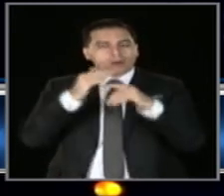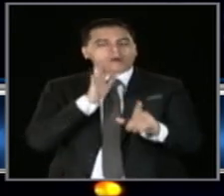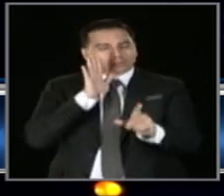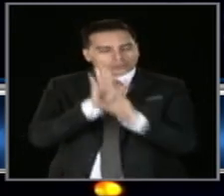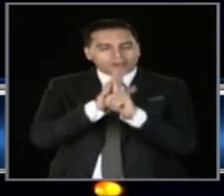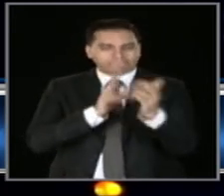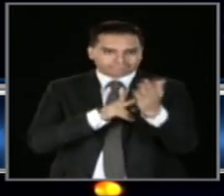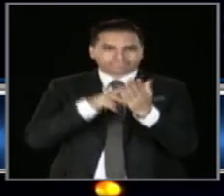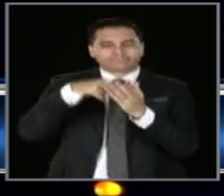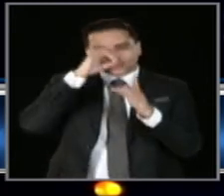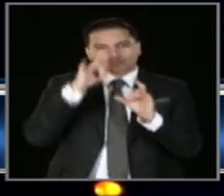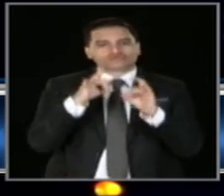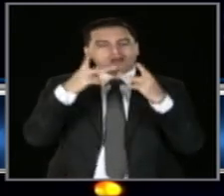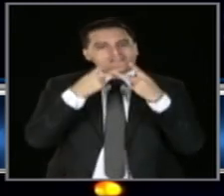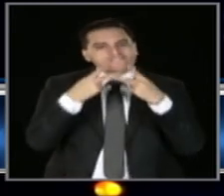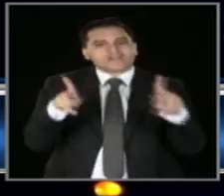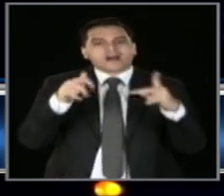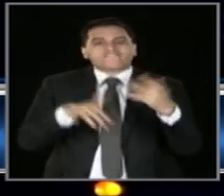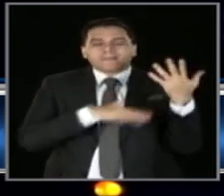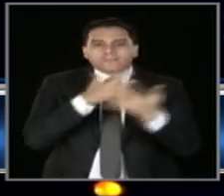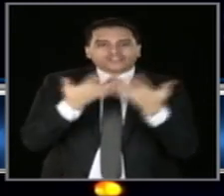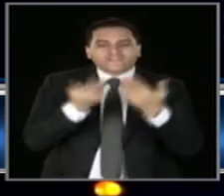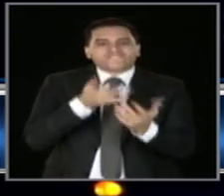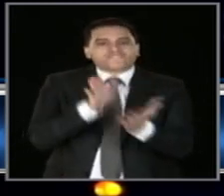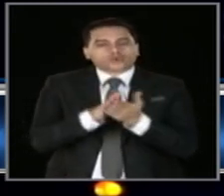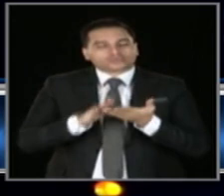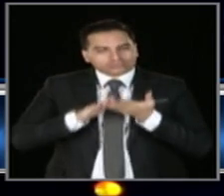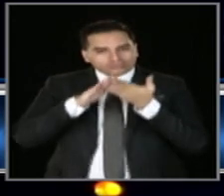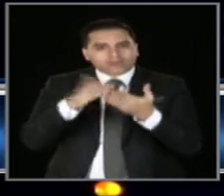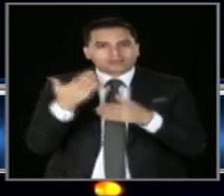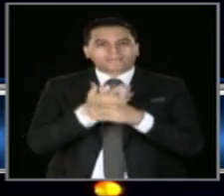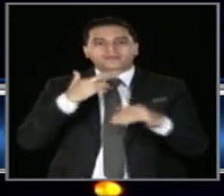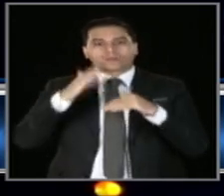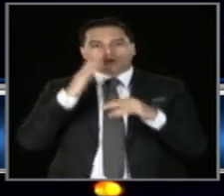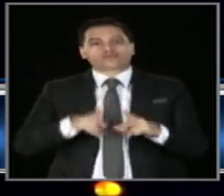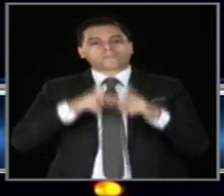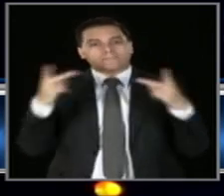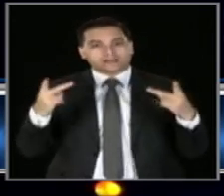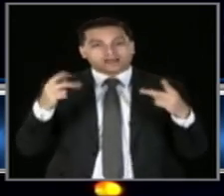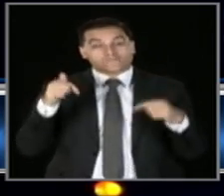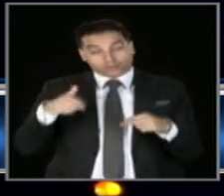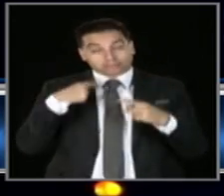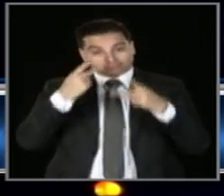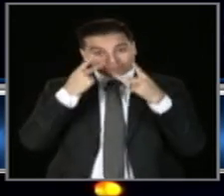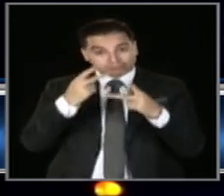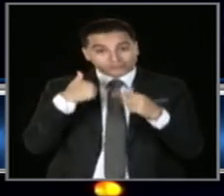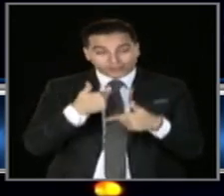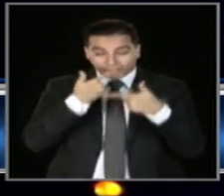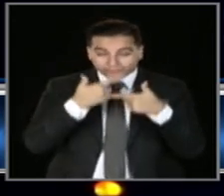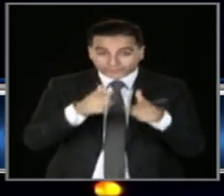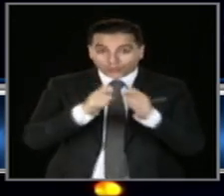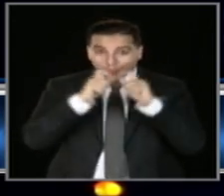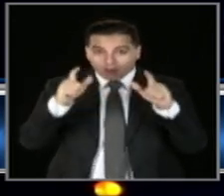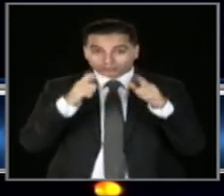متحضرة بأن إحنا بنفتح المجال والفرص لأولادنا من القادرين باختلاف. فدي كلها أنا بسجل